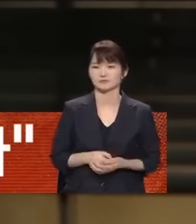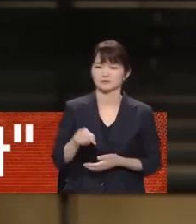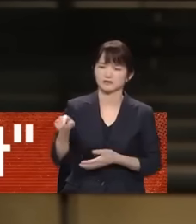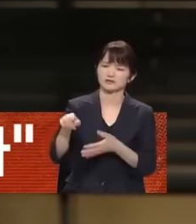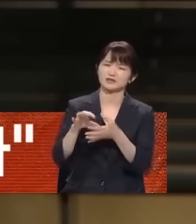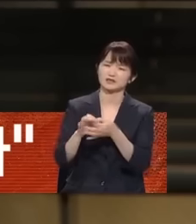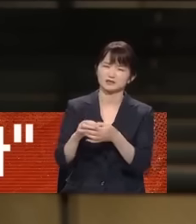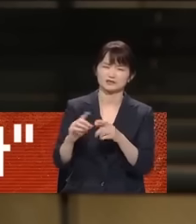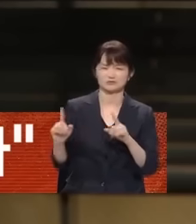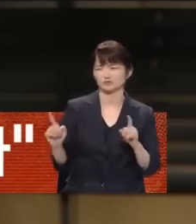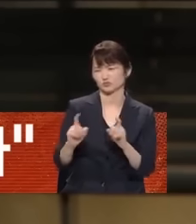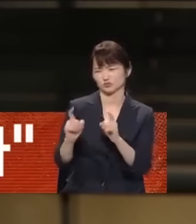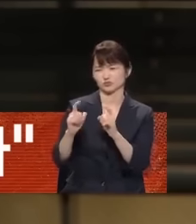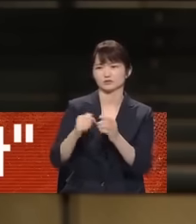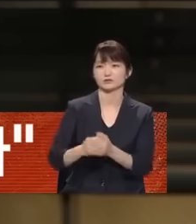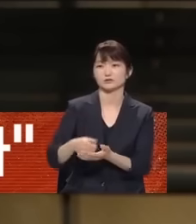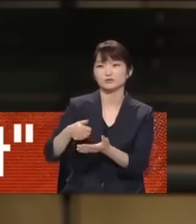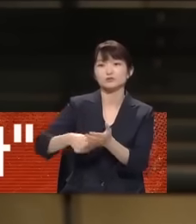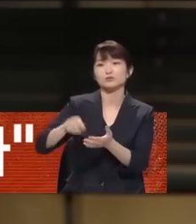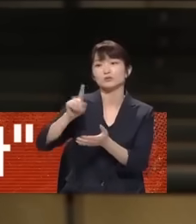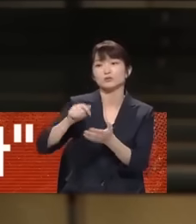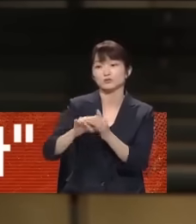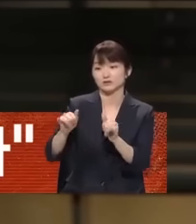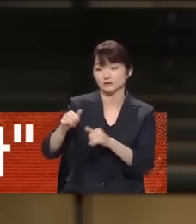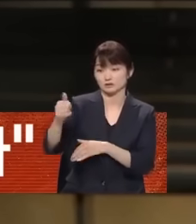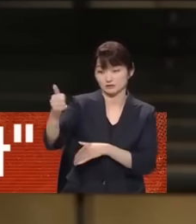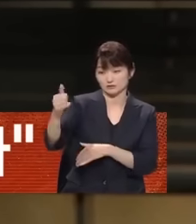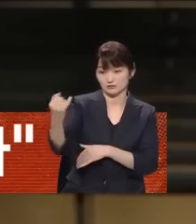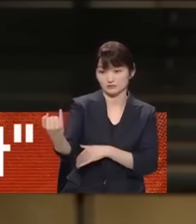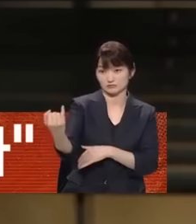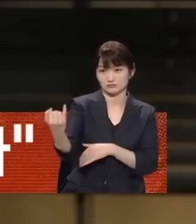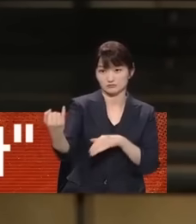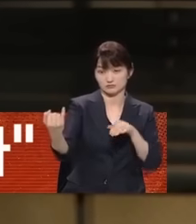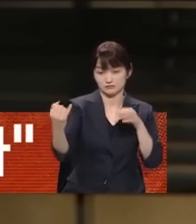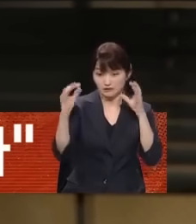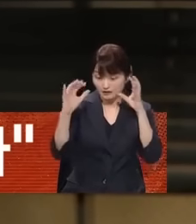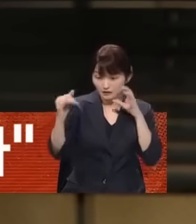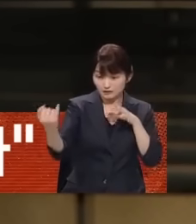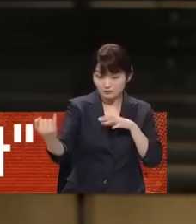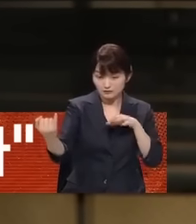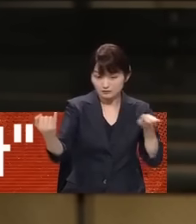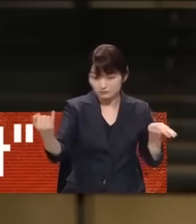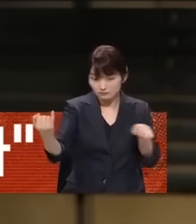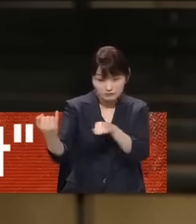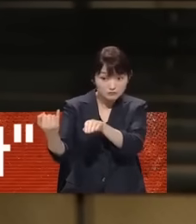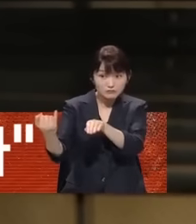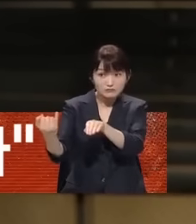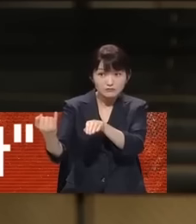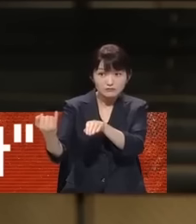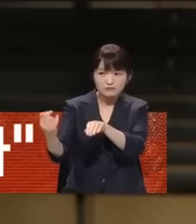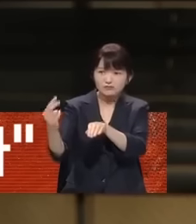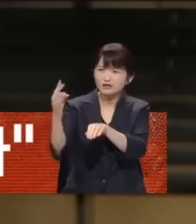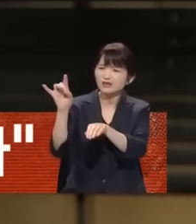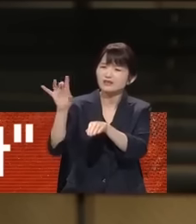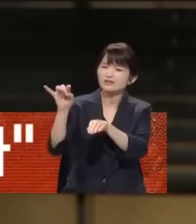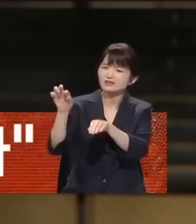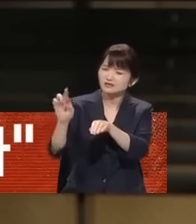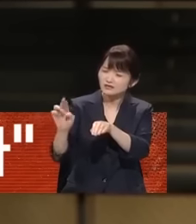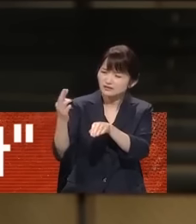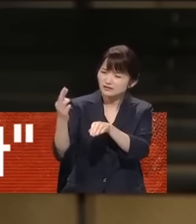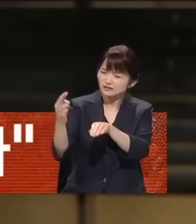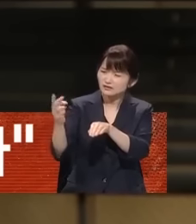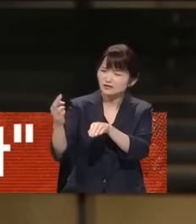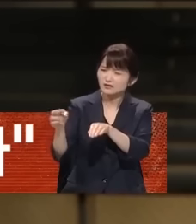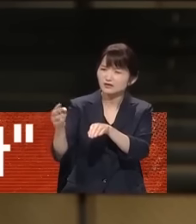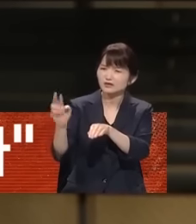많이 물건이니까 그렇지 사람이 저 서가지고 아이를 세워놓는 경우도 있고 그렇거든요. 세상에. 한 군데 딱 남아 있는데 사람이 서 있으면